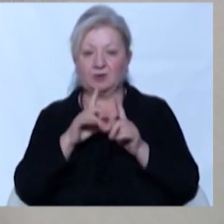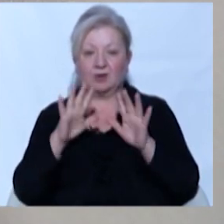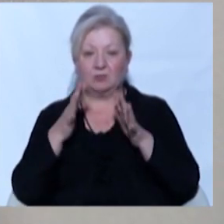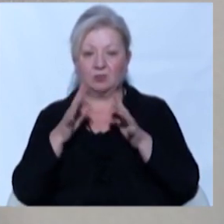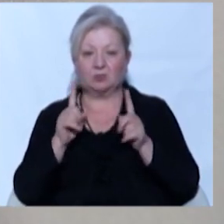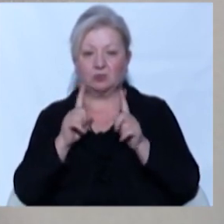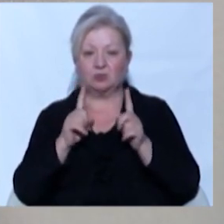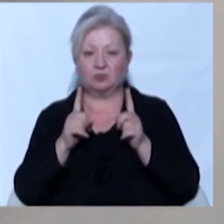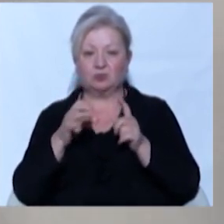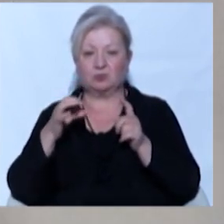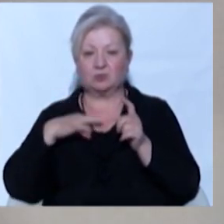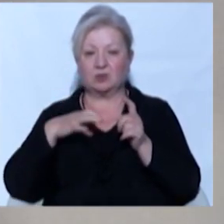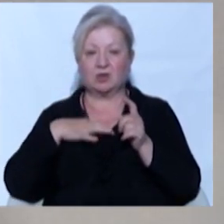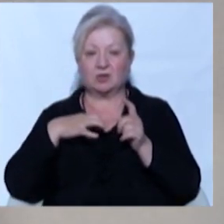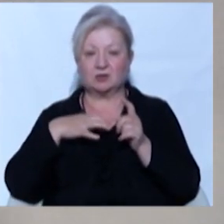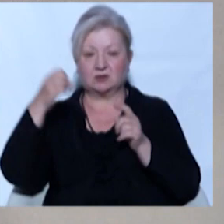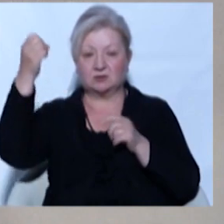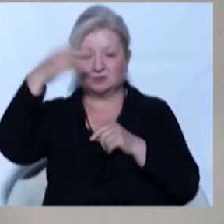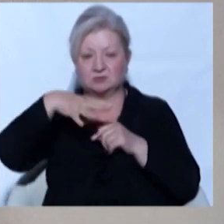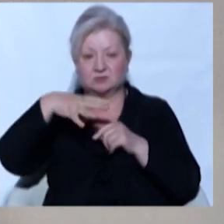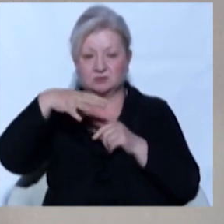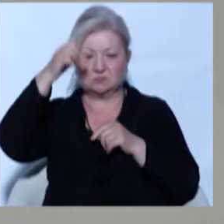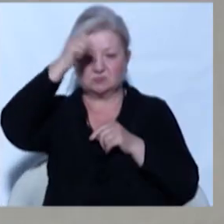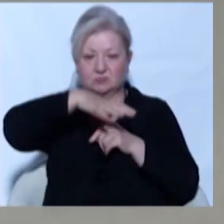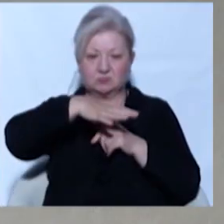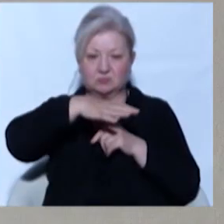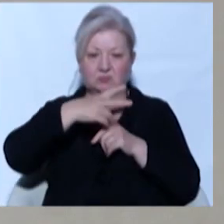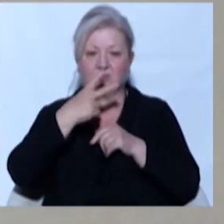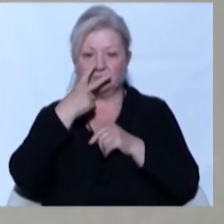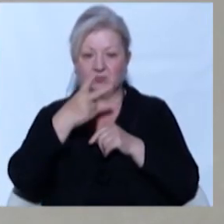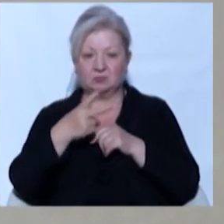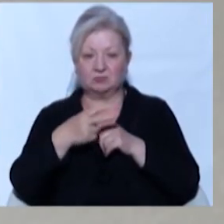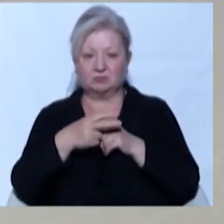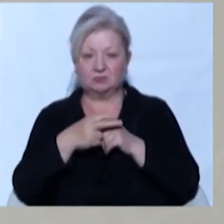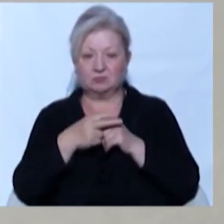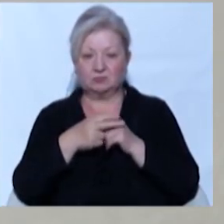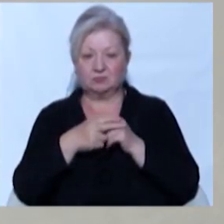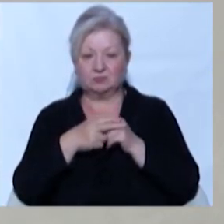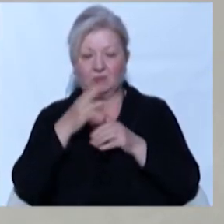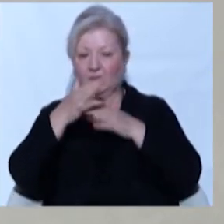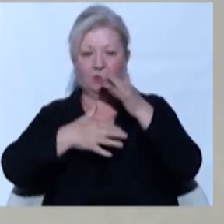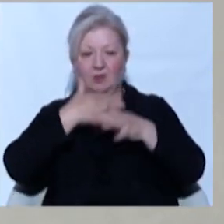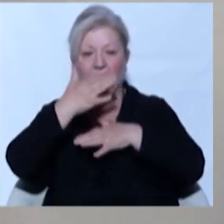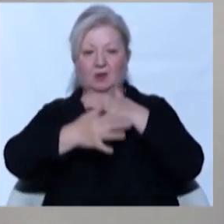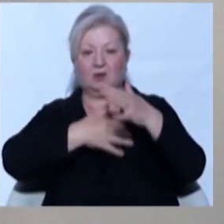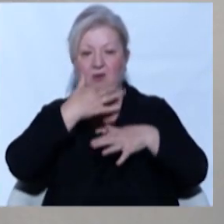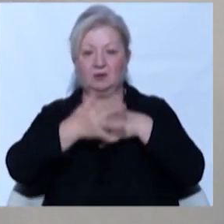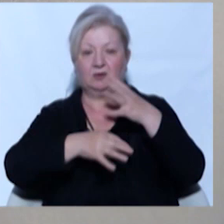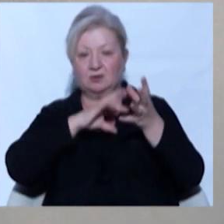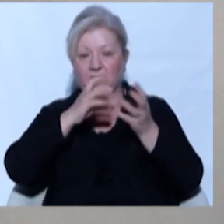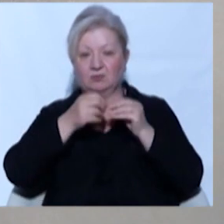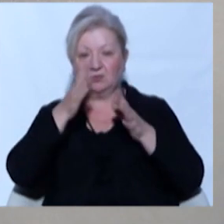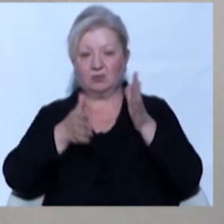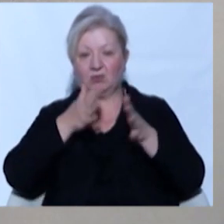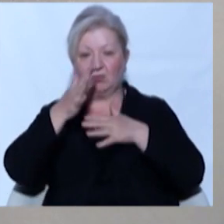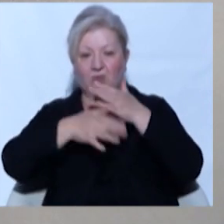ახლა ნახოთ რა მოხდება თუ თეთრი სინათლე დაეცემა ფერის ამომცნობს. აი სრული